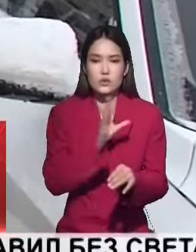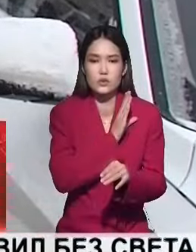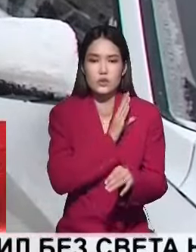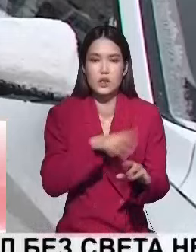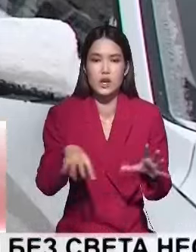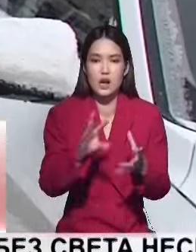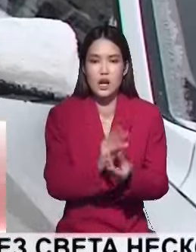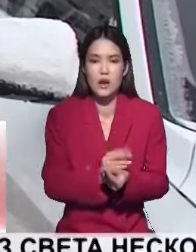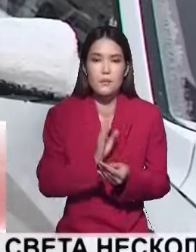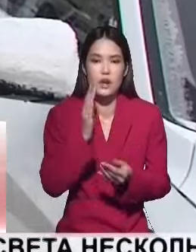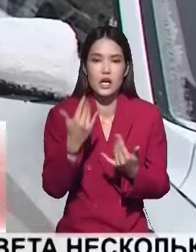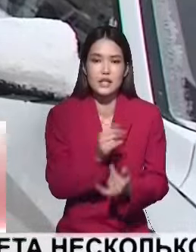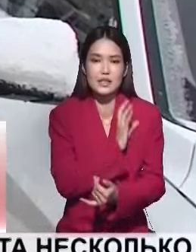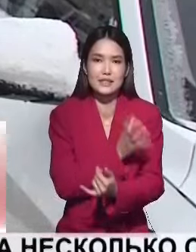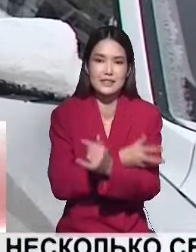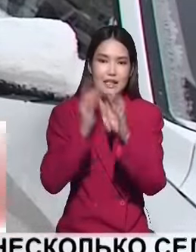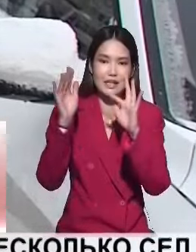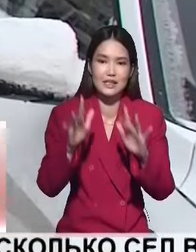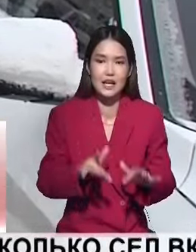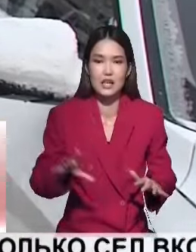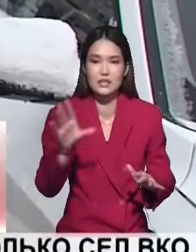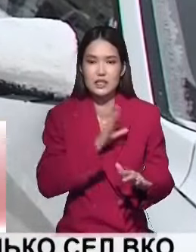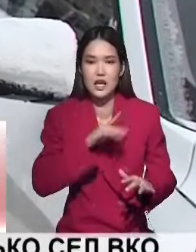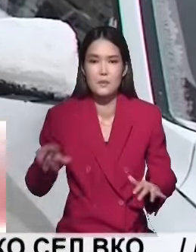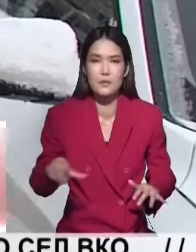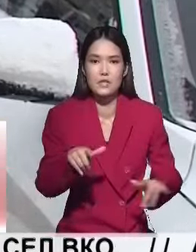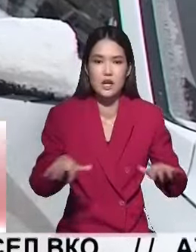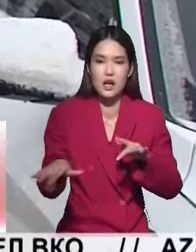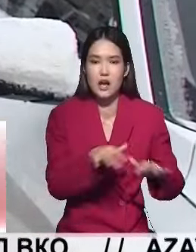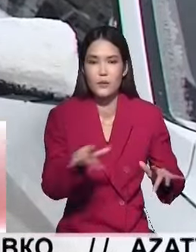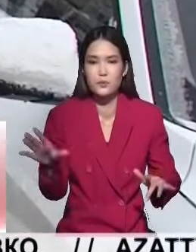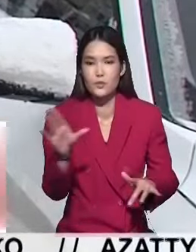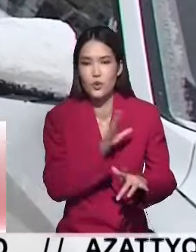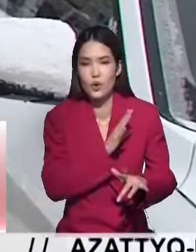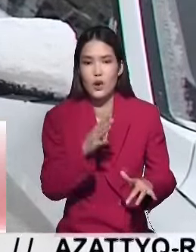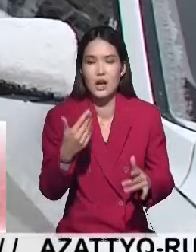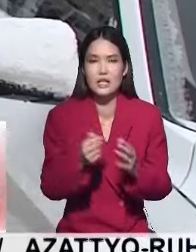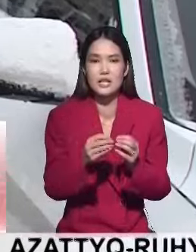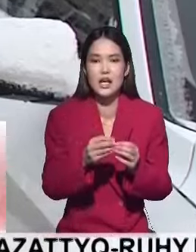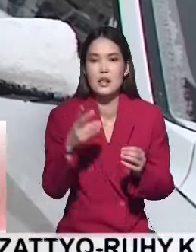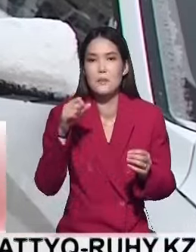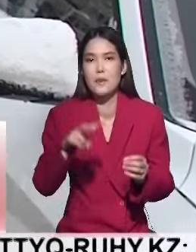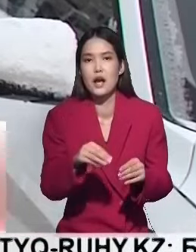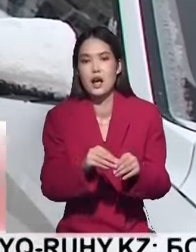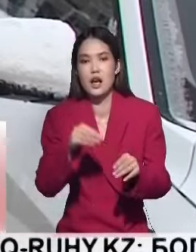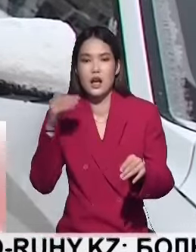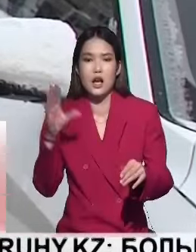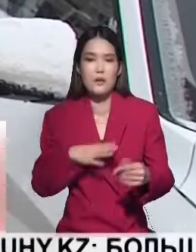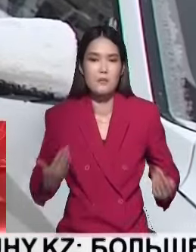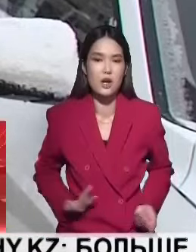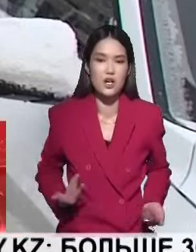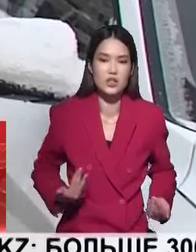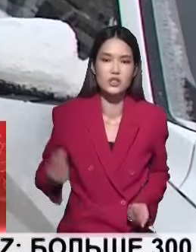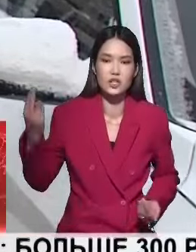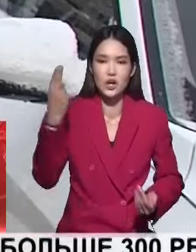Виной тому стал сильный снегопад. Он парализовал движение в Астане, создав 10-бальные пробки. Утром жители столицы, в том числе и